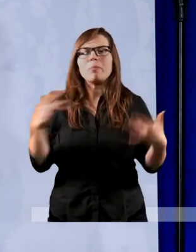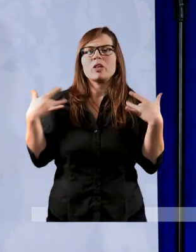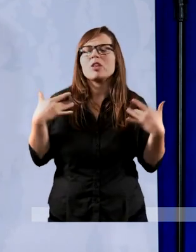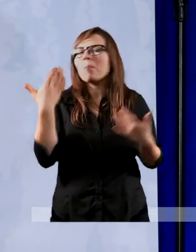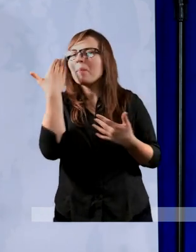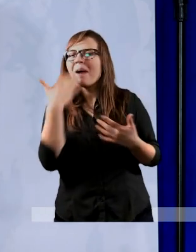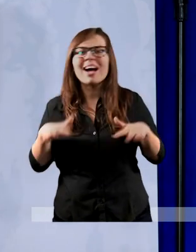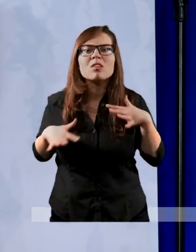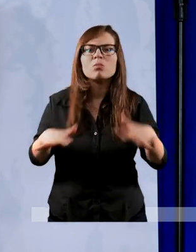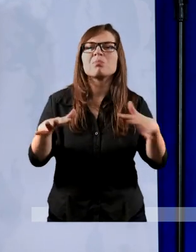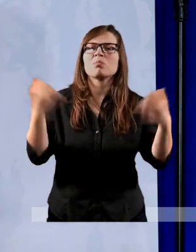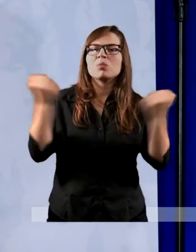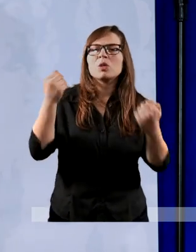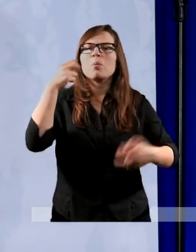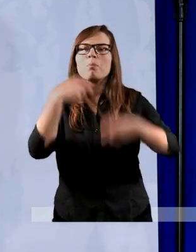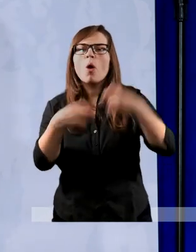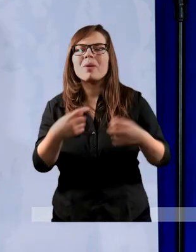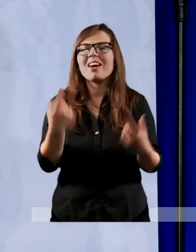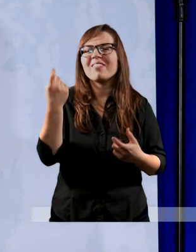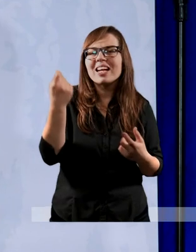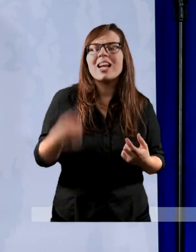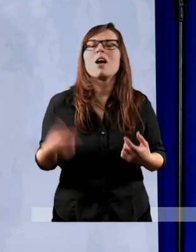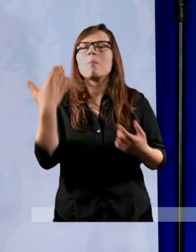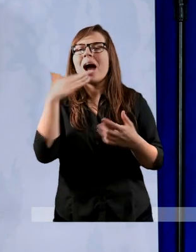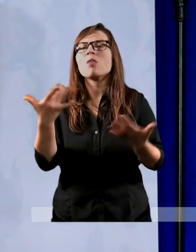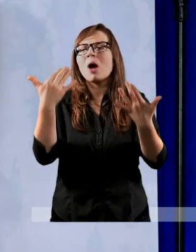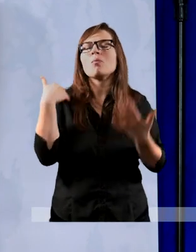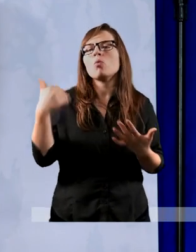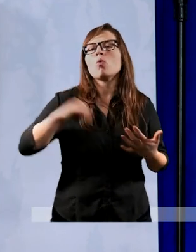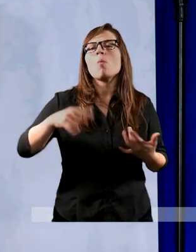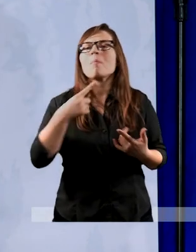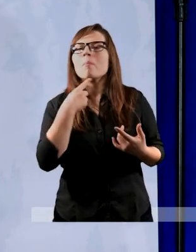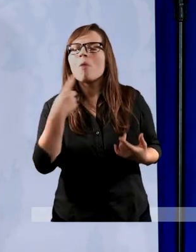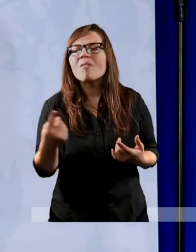bardzo trudne chwile, w których bardzo łatwo byłoby sobie powiedzieć,